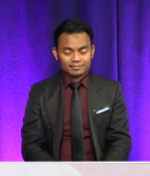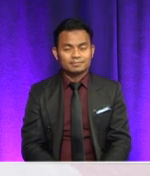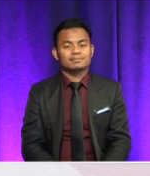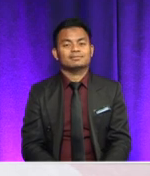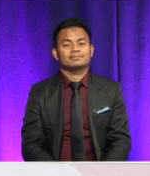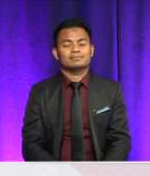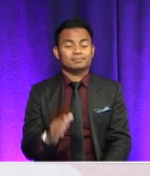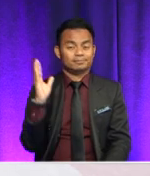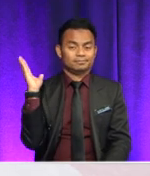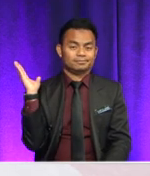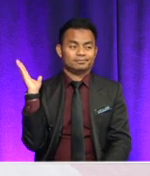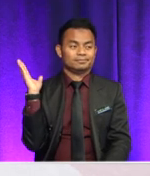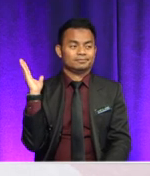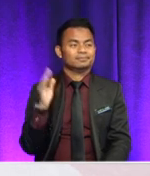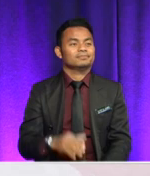Izza